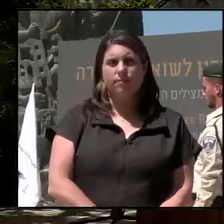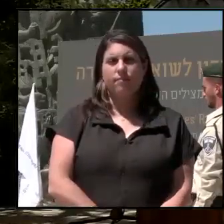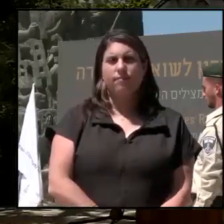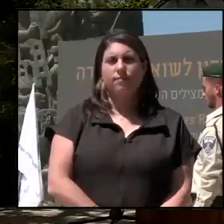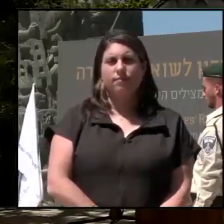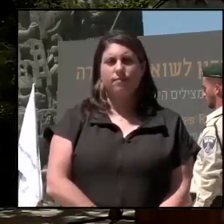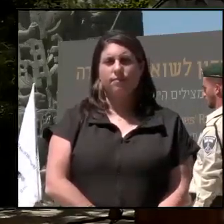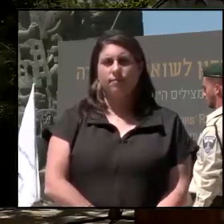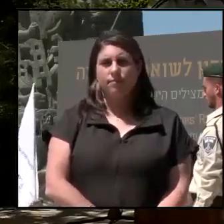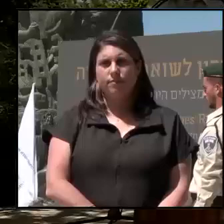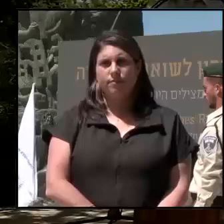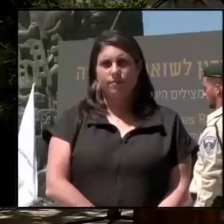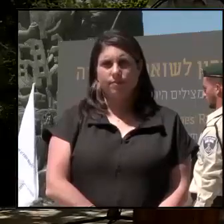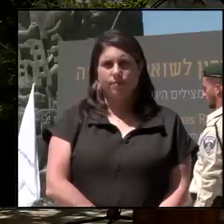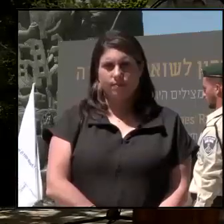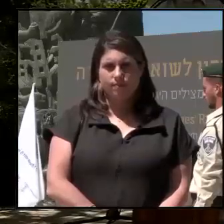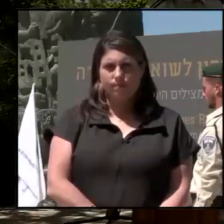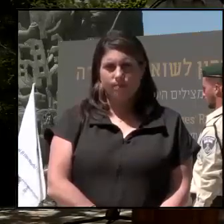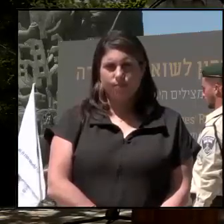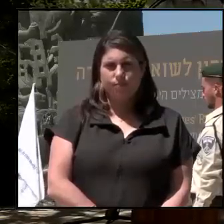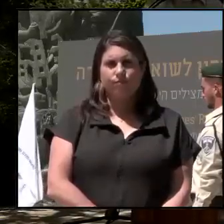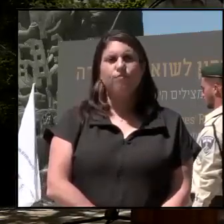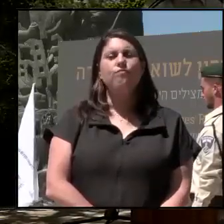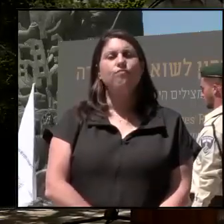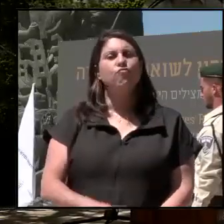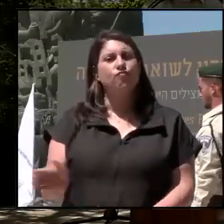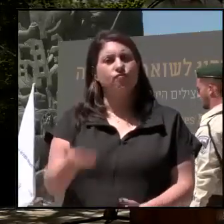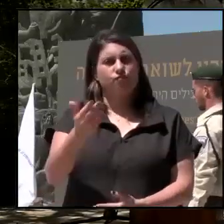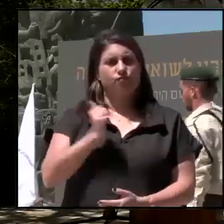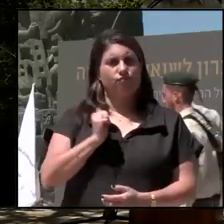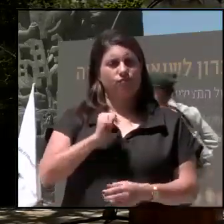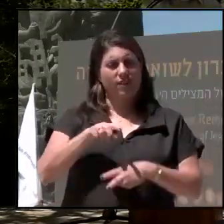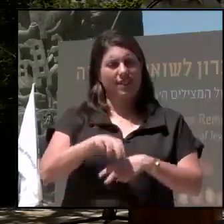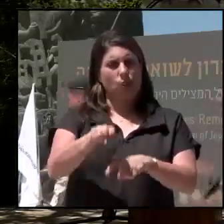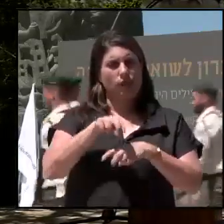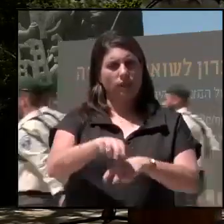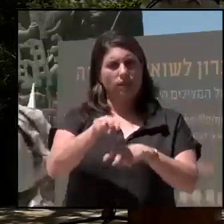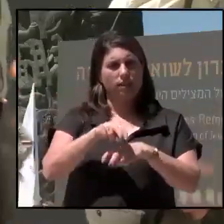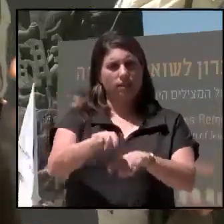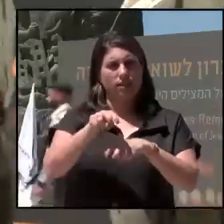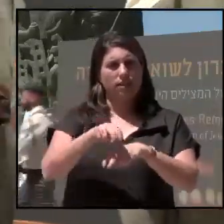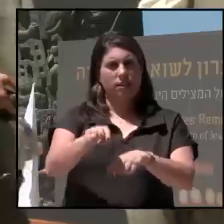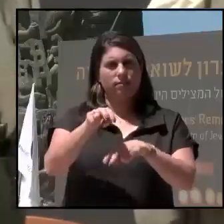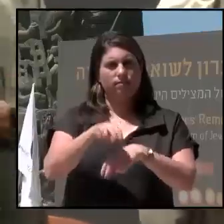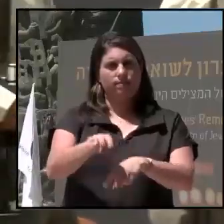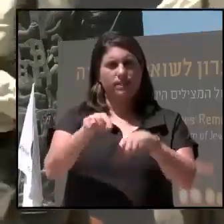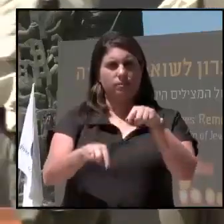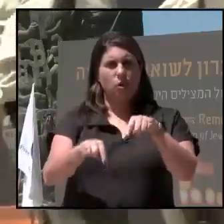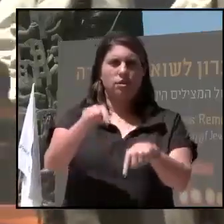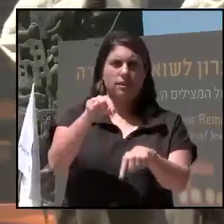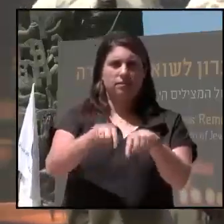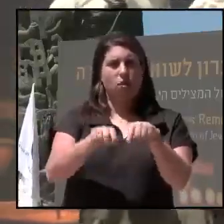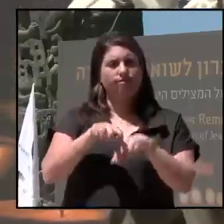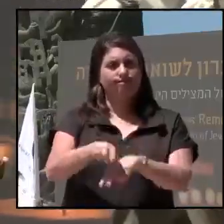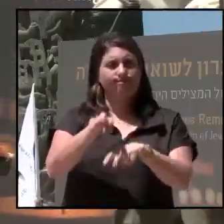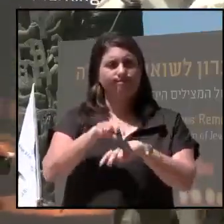לפי השמאל, קדימה, צעד, שמאל, ימין, שמאל. שמאל, ימין,